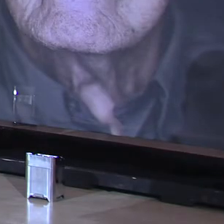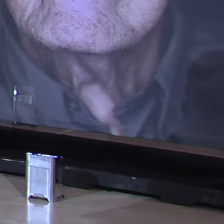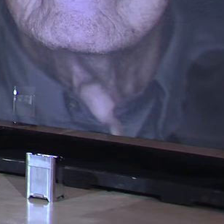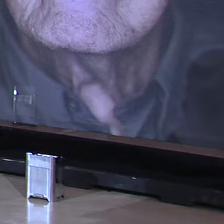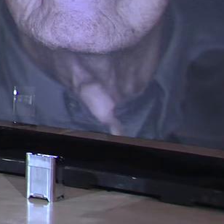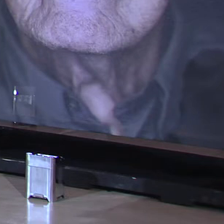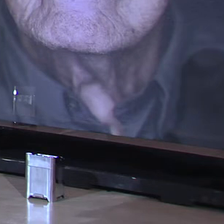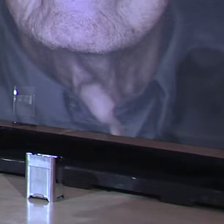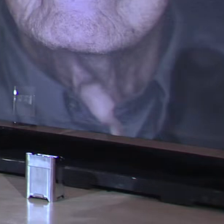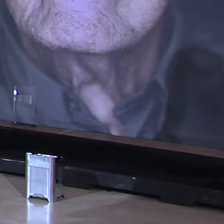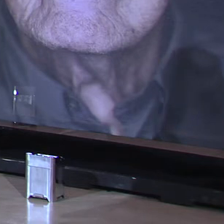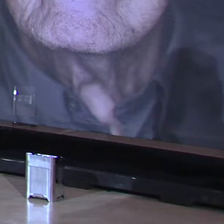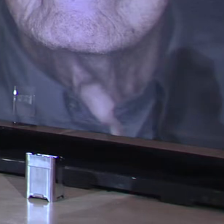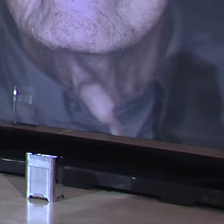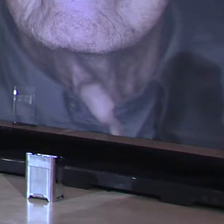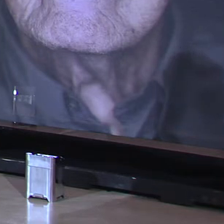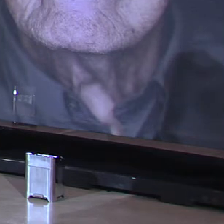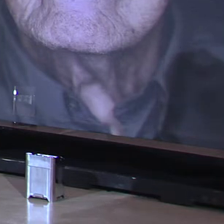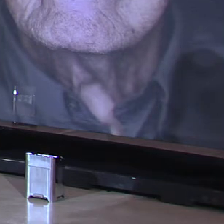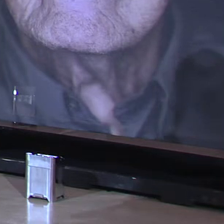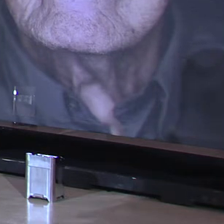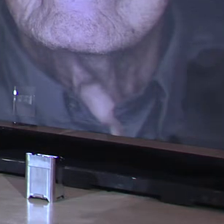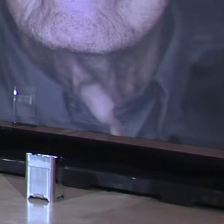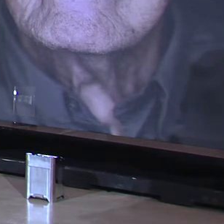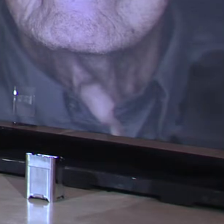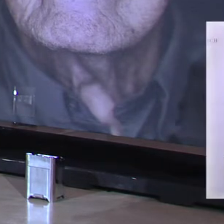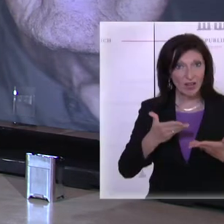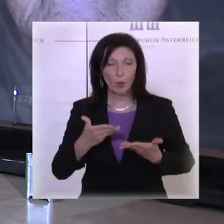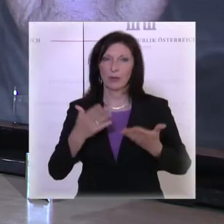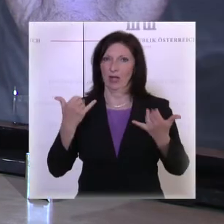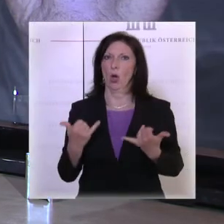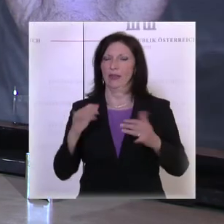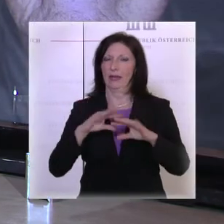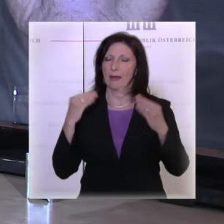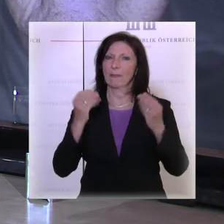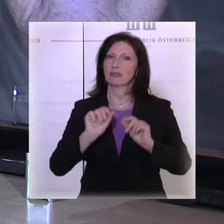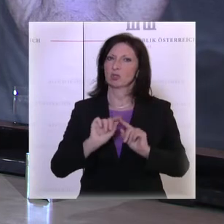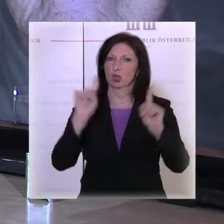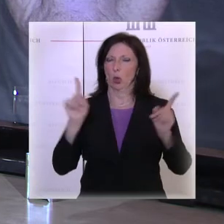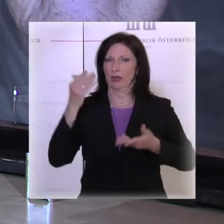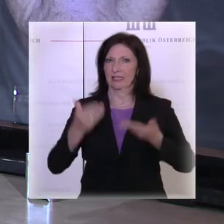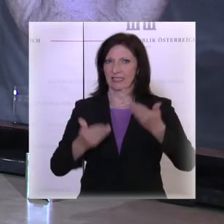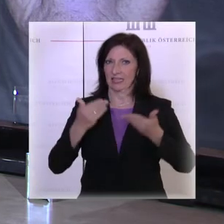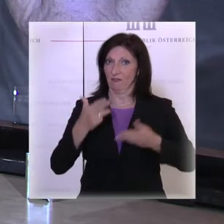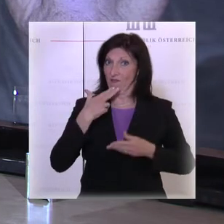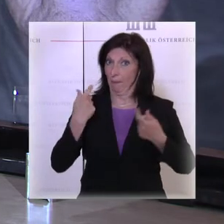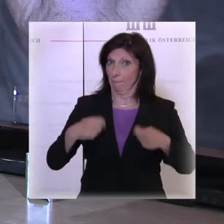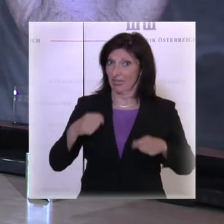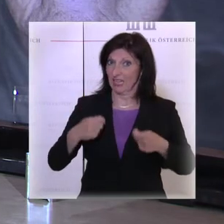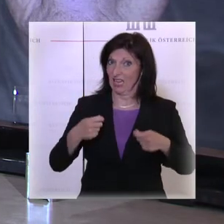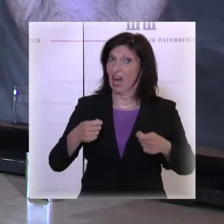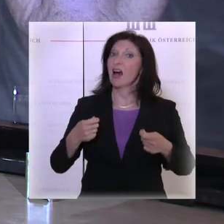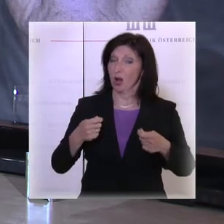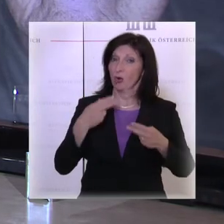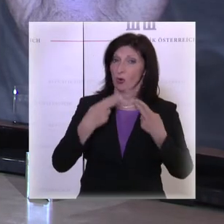Einen schönen Vormittag, meine sehr geehrten Damen und Herren. Herzlich willkommen zu dieser gemeinsamen Sondersitzung der Präsidialkonferenzen des Nationalrates